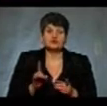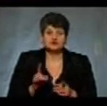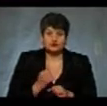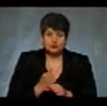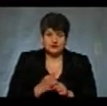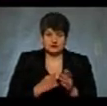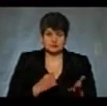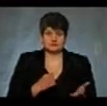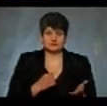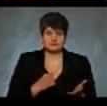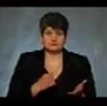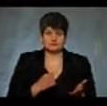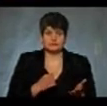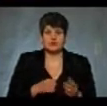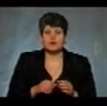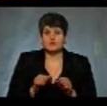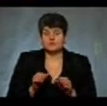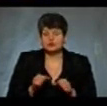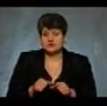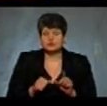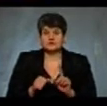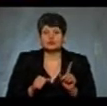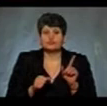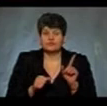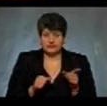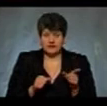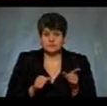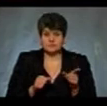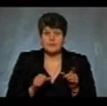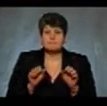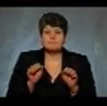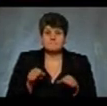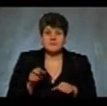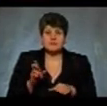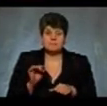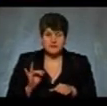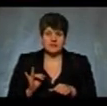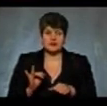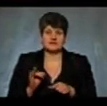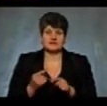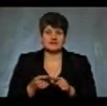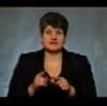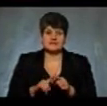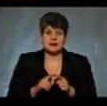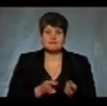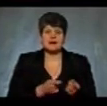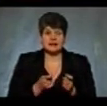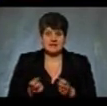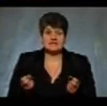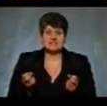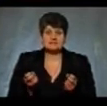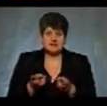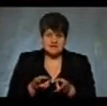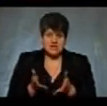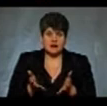з нею. Тобто ймовірність, що він міг би це, ну, принести і спеціально там